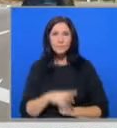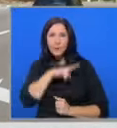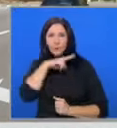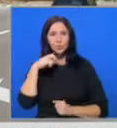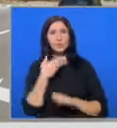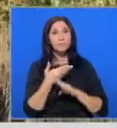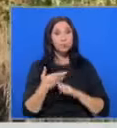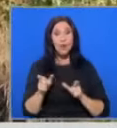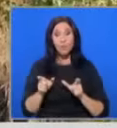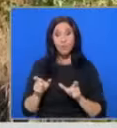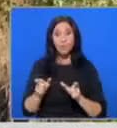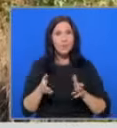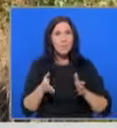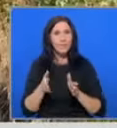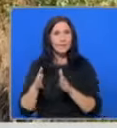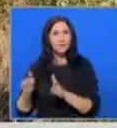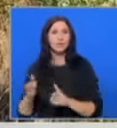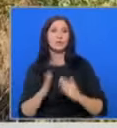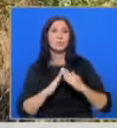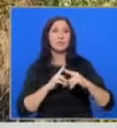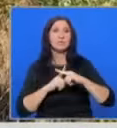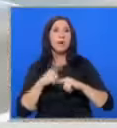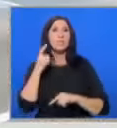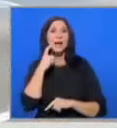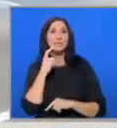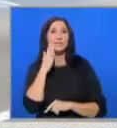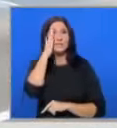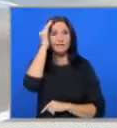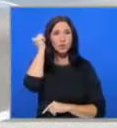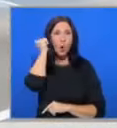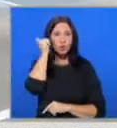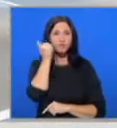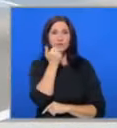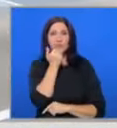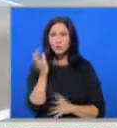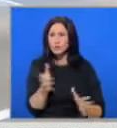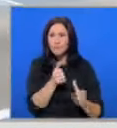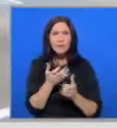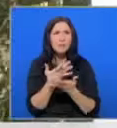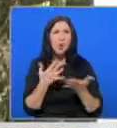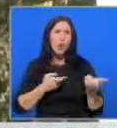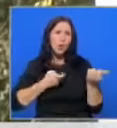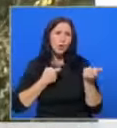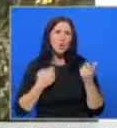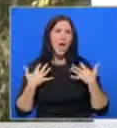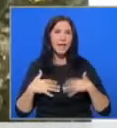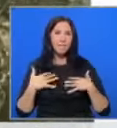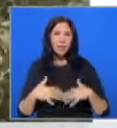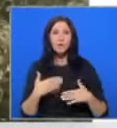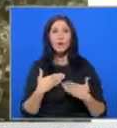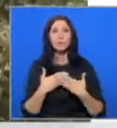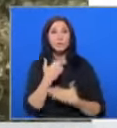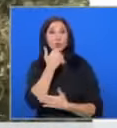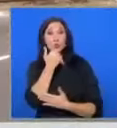Полиция продължава да блокира пътищата около манастира Банска в Северно Косово. В селото са открити множество оръжия и екипировка. В